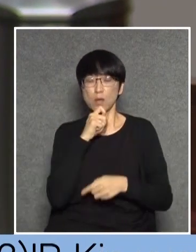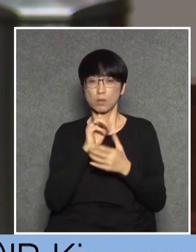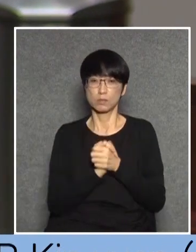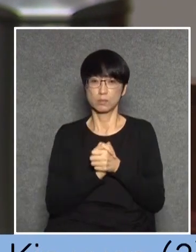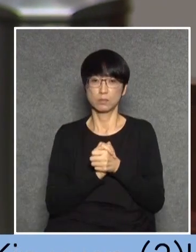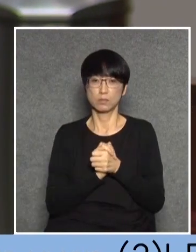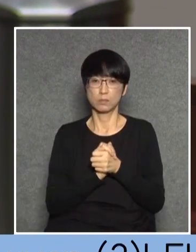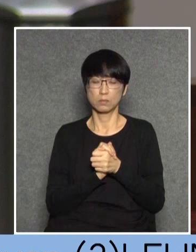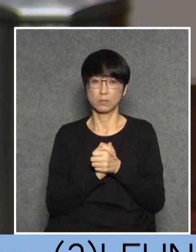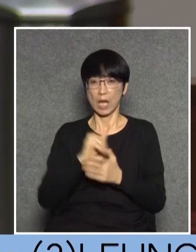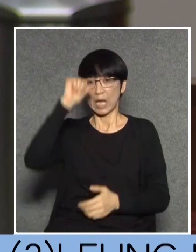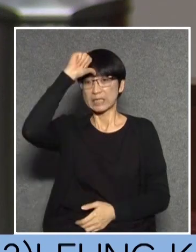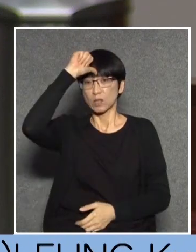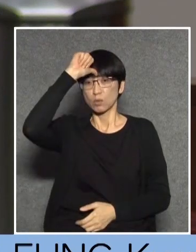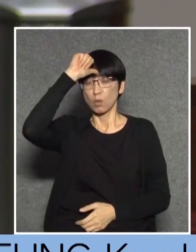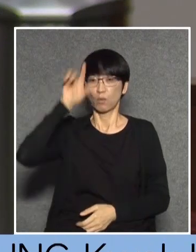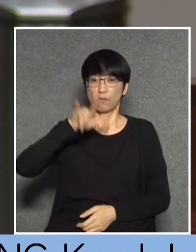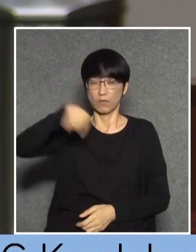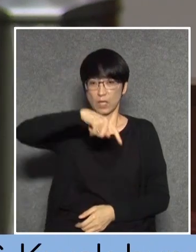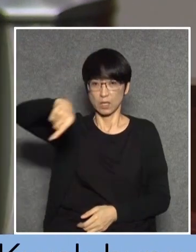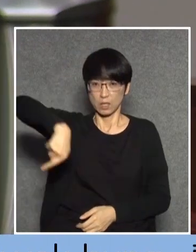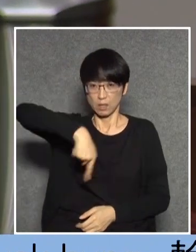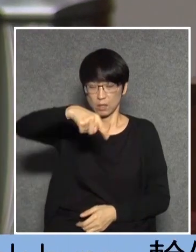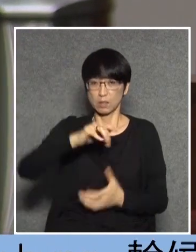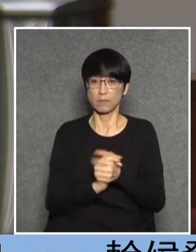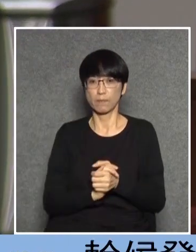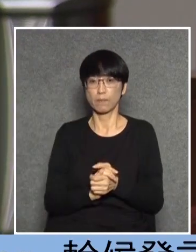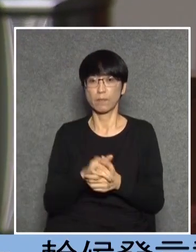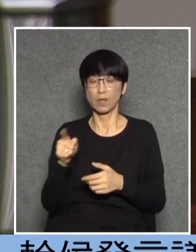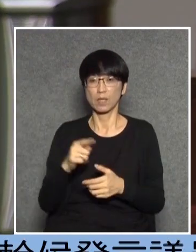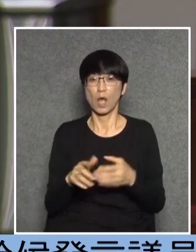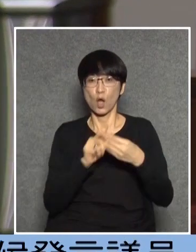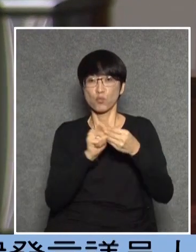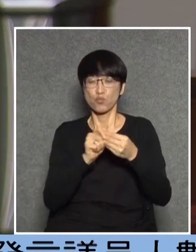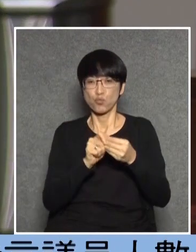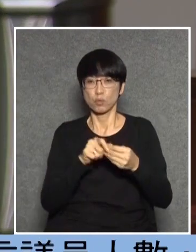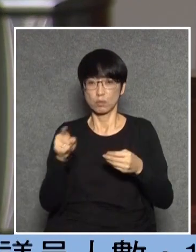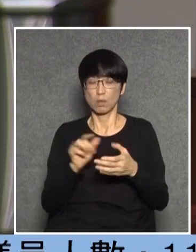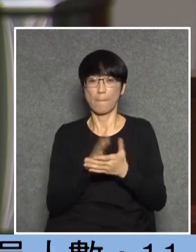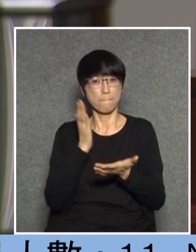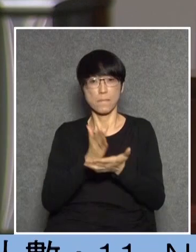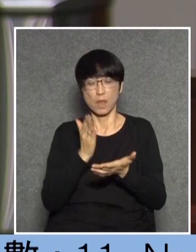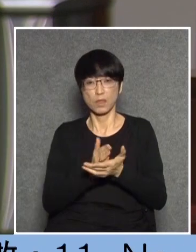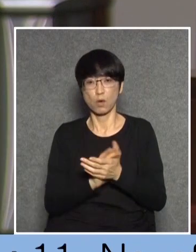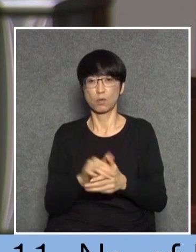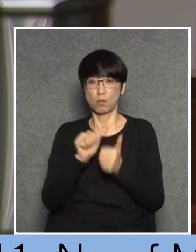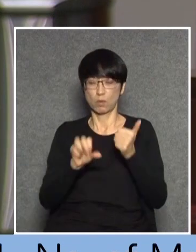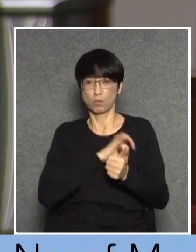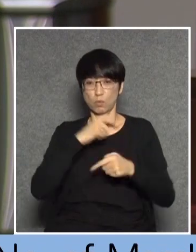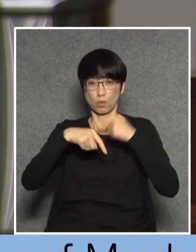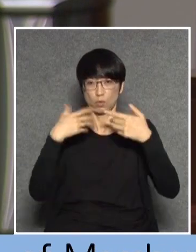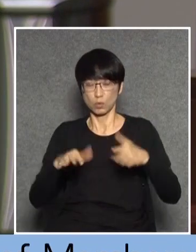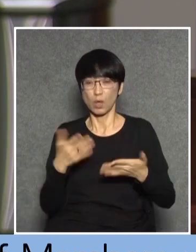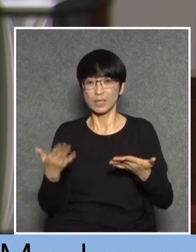算講印度德里機場啊，都係用嘅不過係 AT3 嘅軟件，唔係個系統啊。呢個亦都喺帳委會裏邊講過嘅。而家